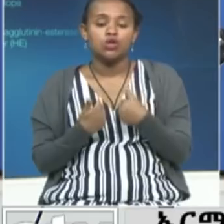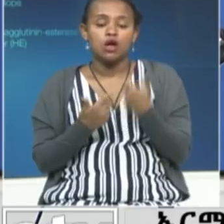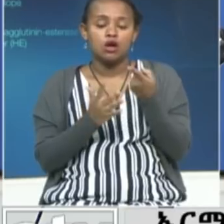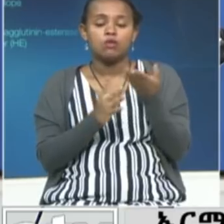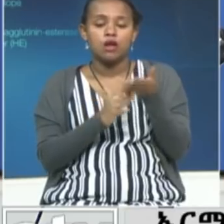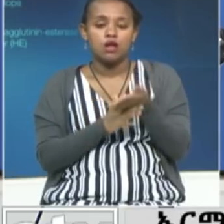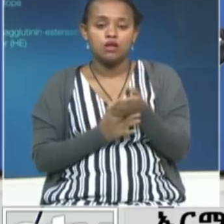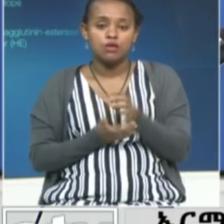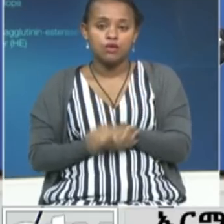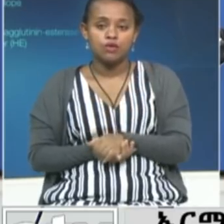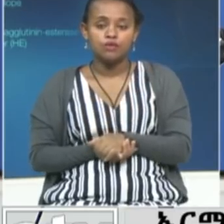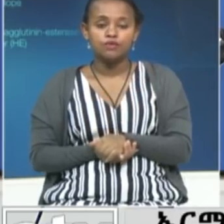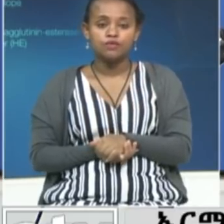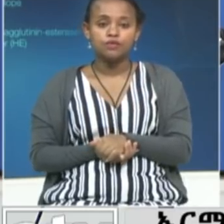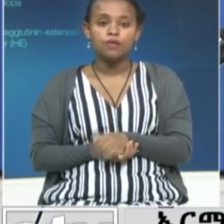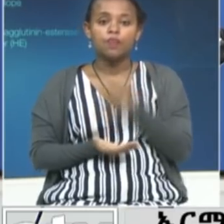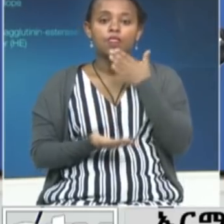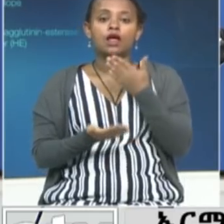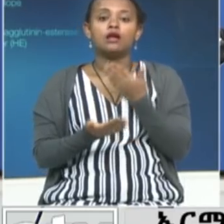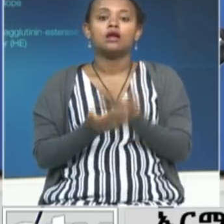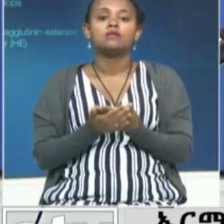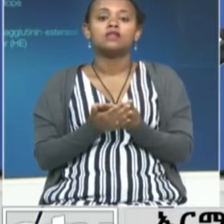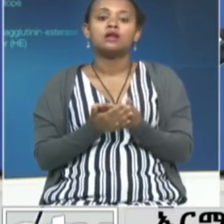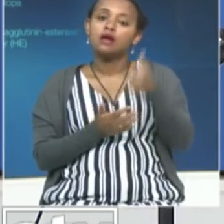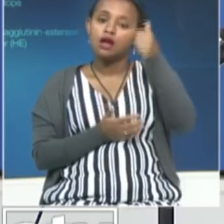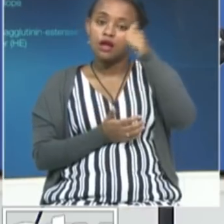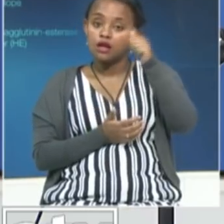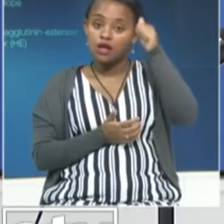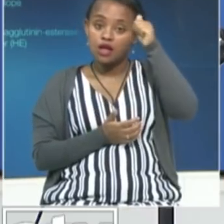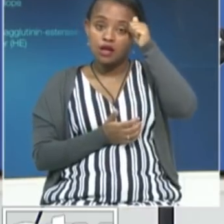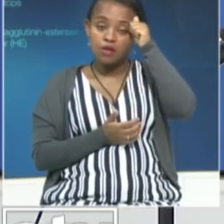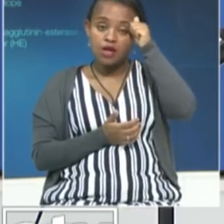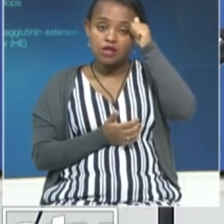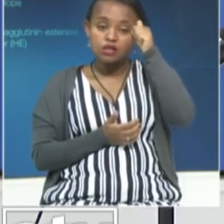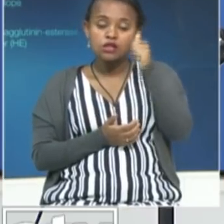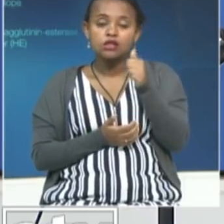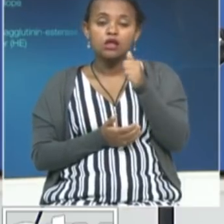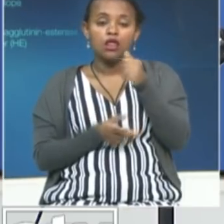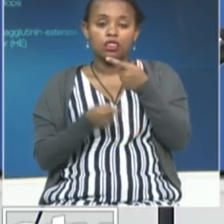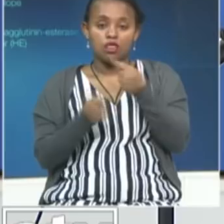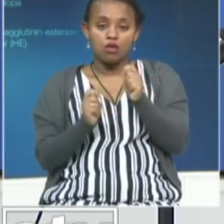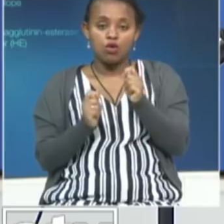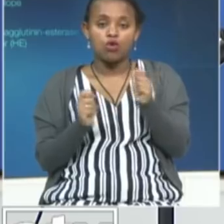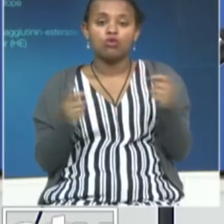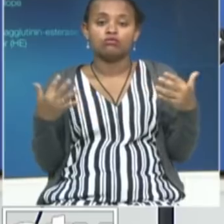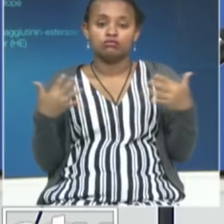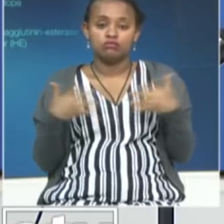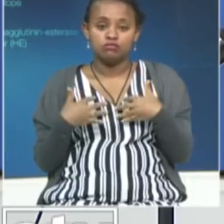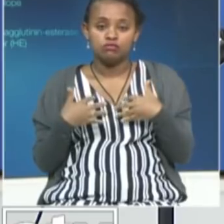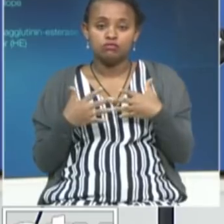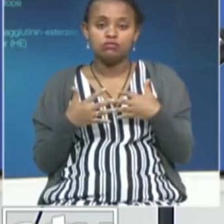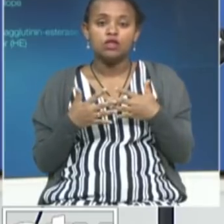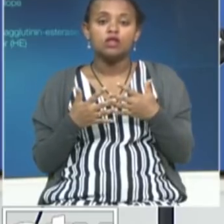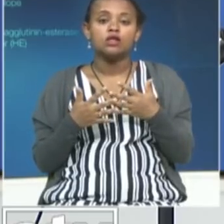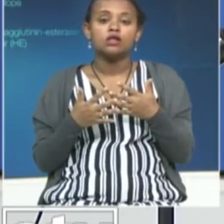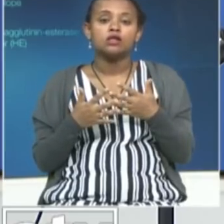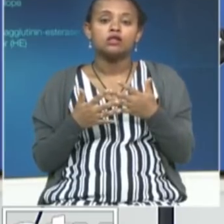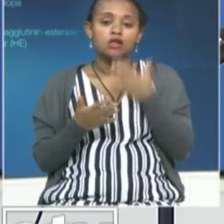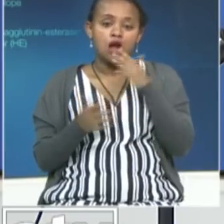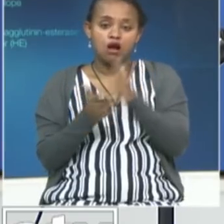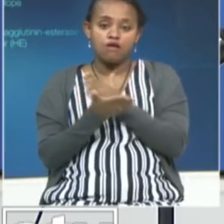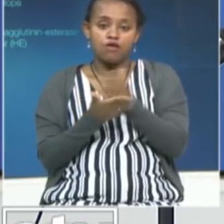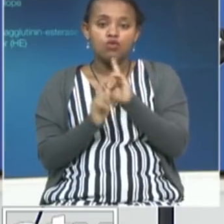በኩል። እሺ፣ እናመሰግናለን ኤርሚያስ ተሞክሮውን ጥያቄውን ስጋቱን ስላካፈሉን ምላሽ ሰጥበታል